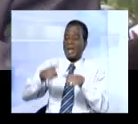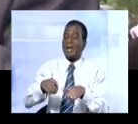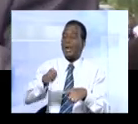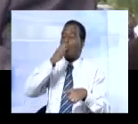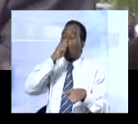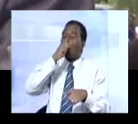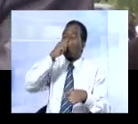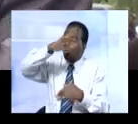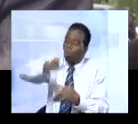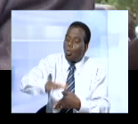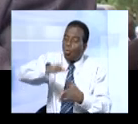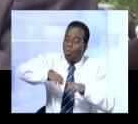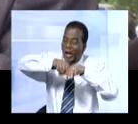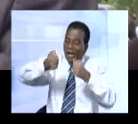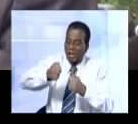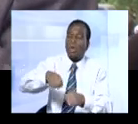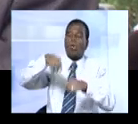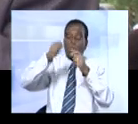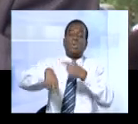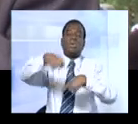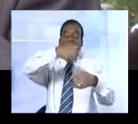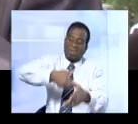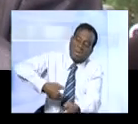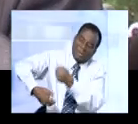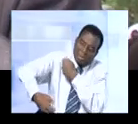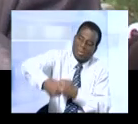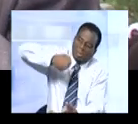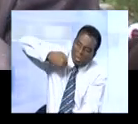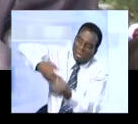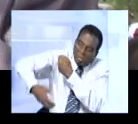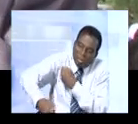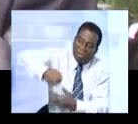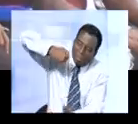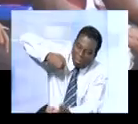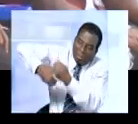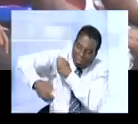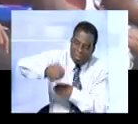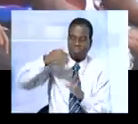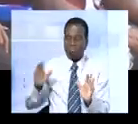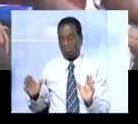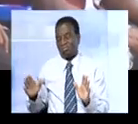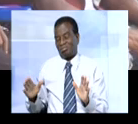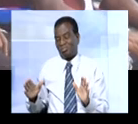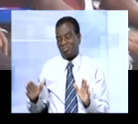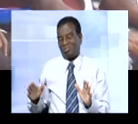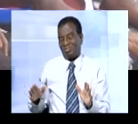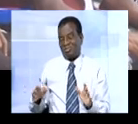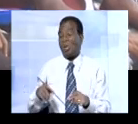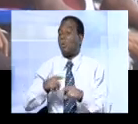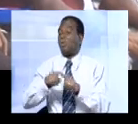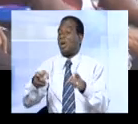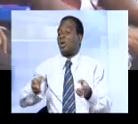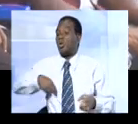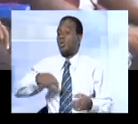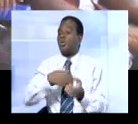La meilleure des choses qu'on puisse faire, c'est d'obtenir vraiment un château d'eau avec l'hydraulique améliorée à Gagoré.